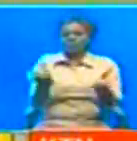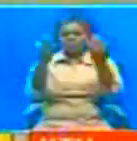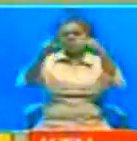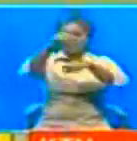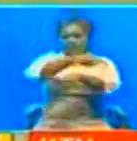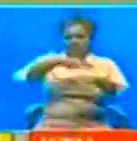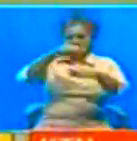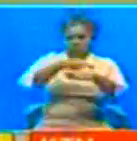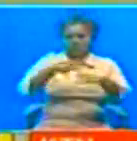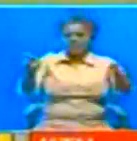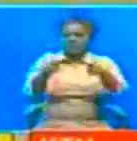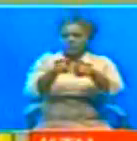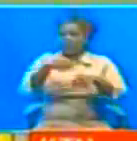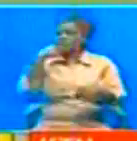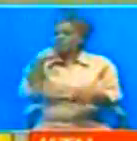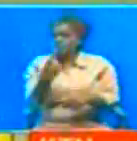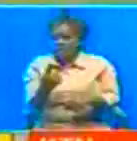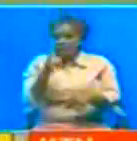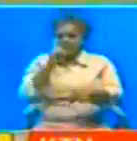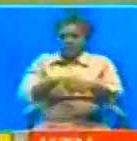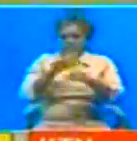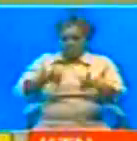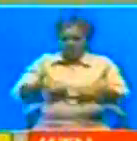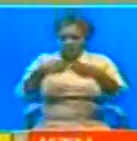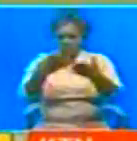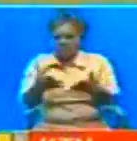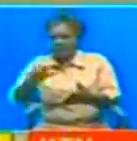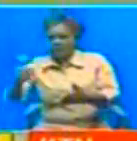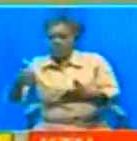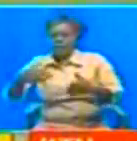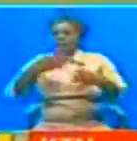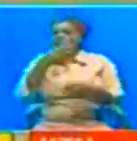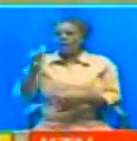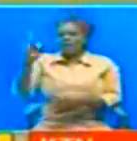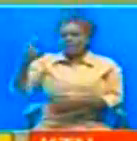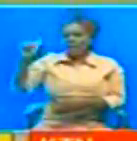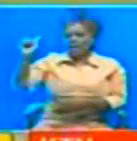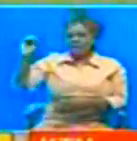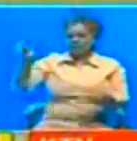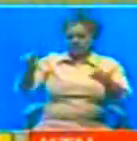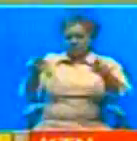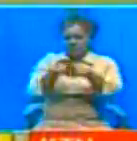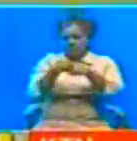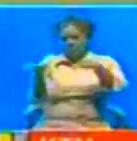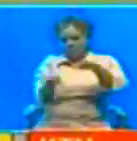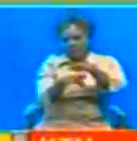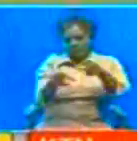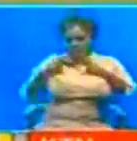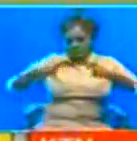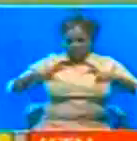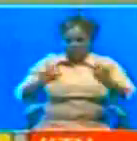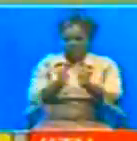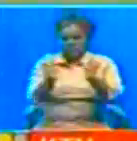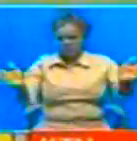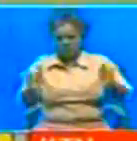nchini. Kimaiyo aliyesema haya wakati alipomkabidhi Samuel Arachi mamlaka kama naibu inspekta mkuu wa polisi. Francis Mtalaki